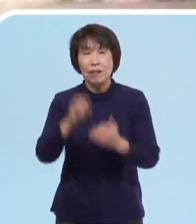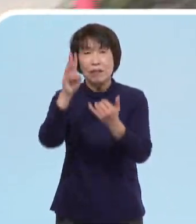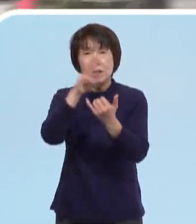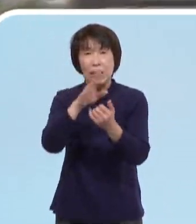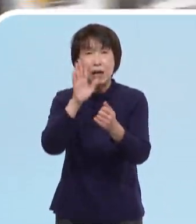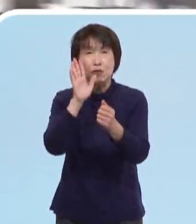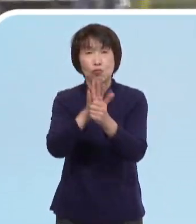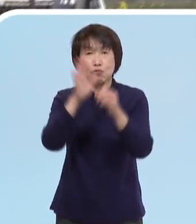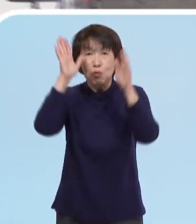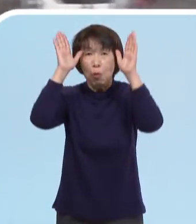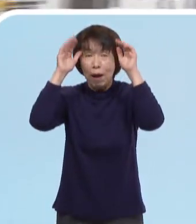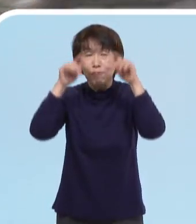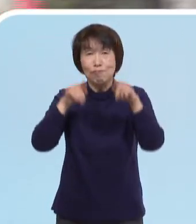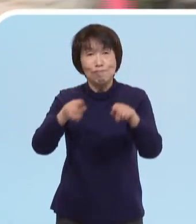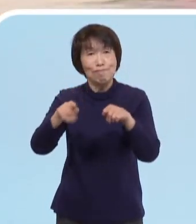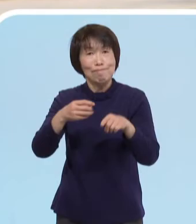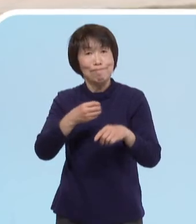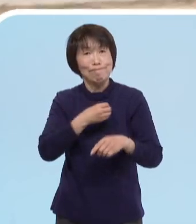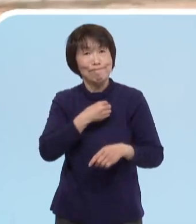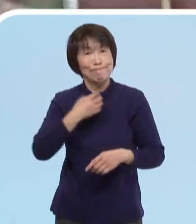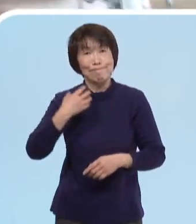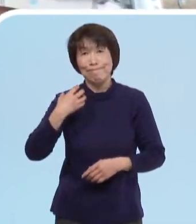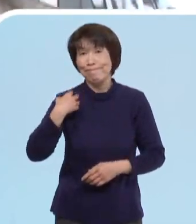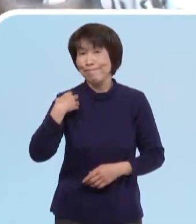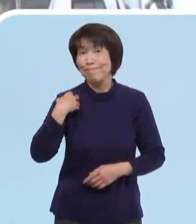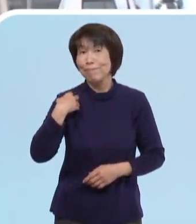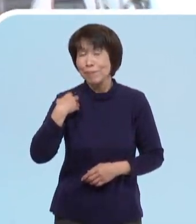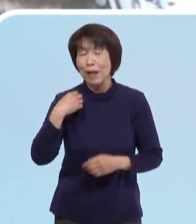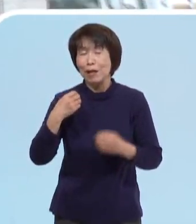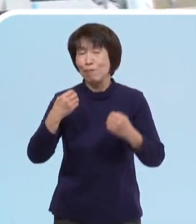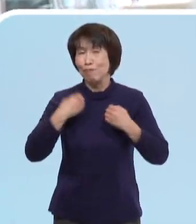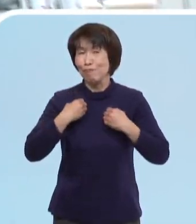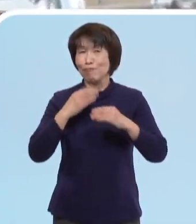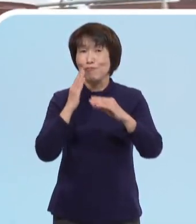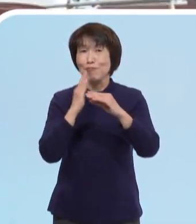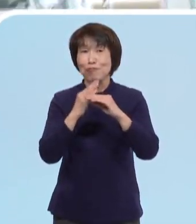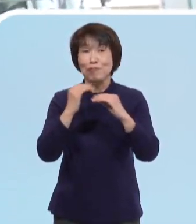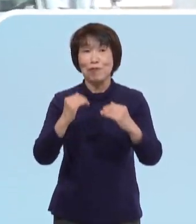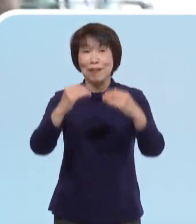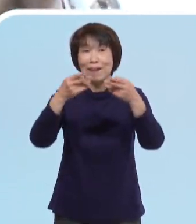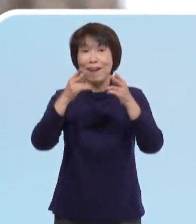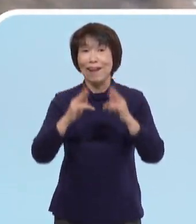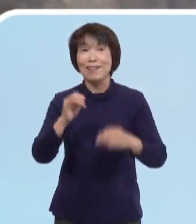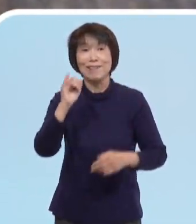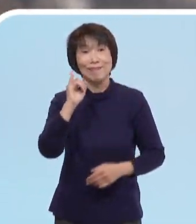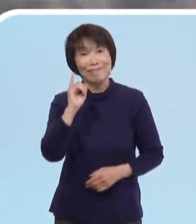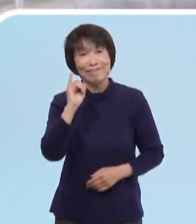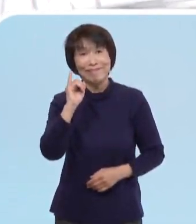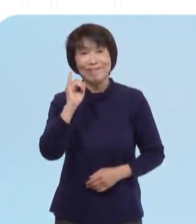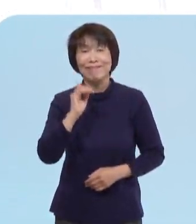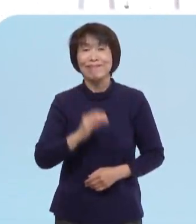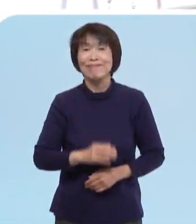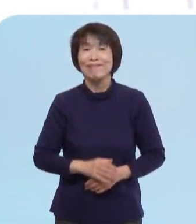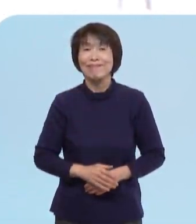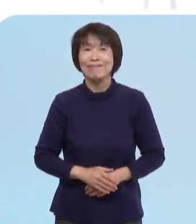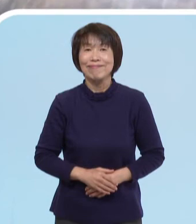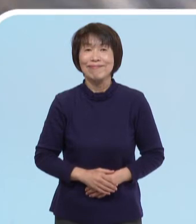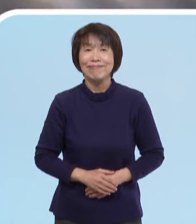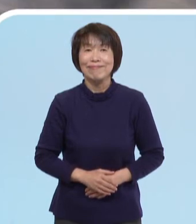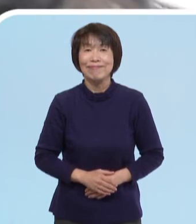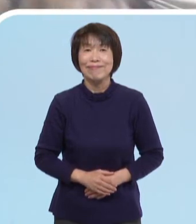災害救助犬ハンドラーとしてただいま修行中の高橋玲さんです。